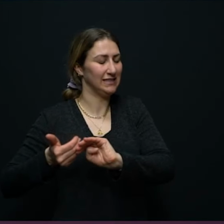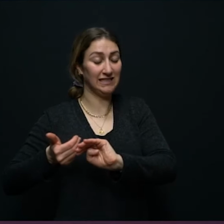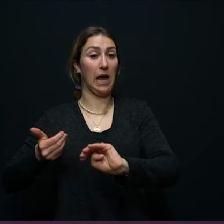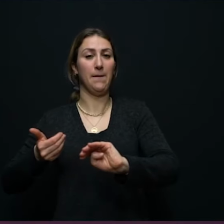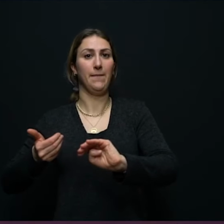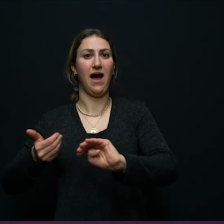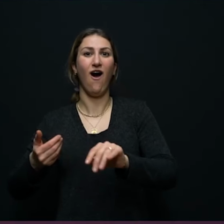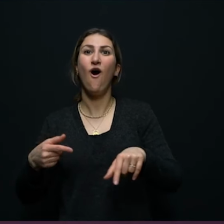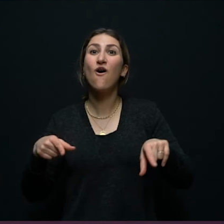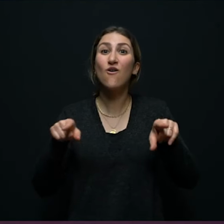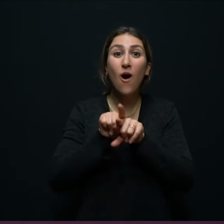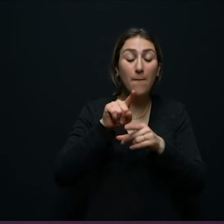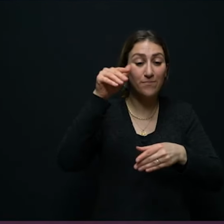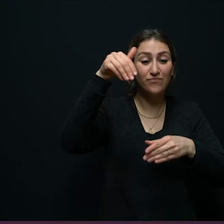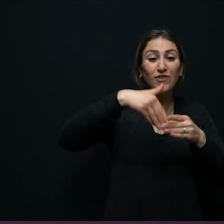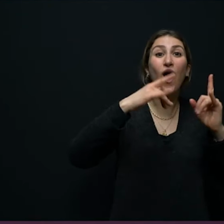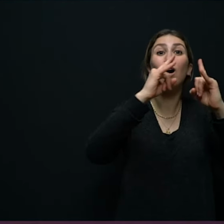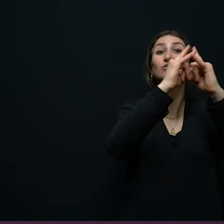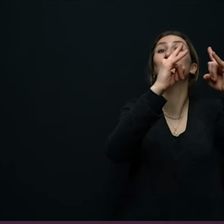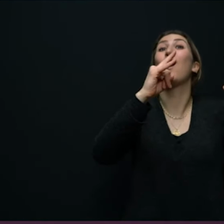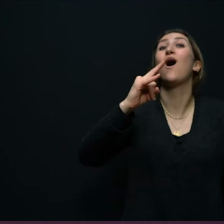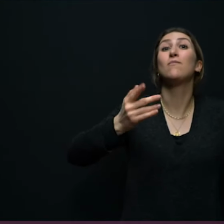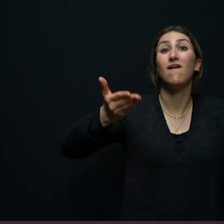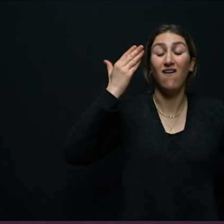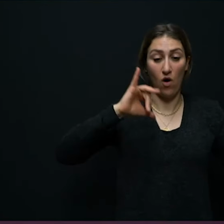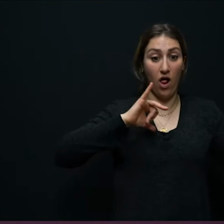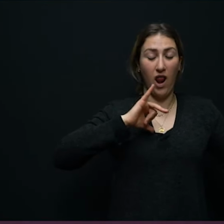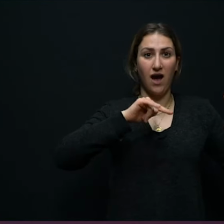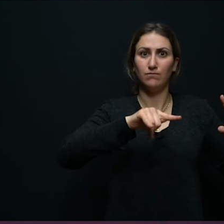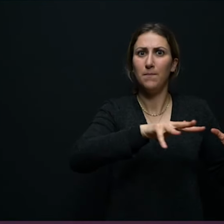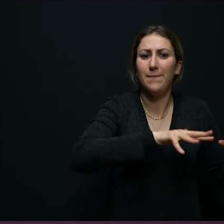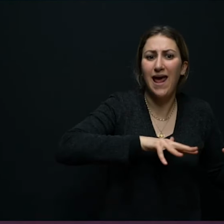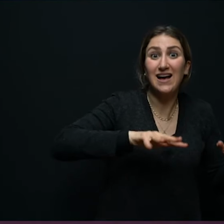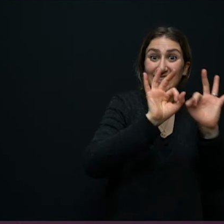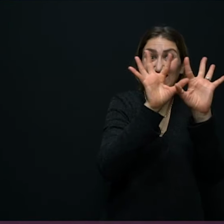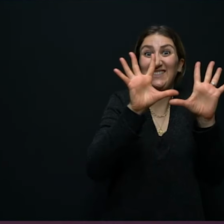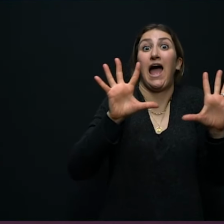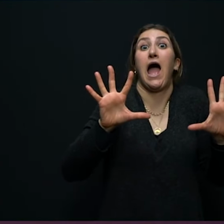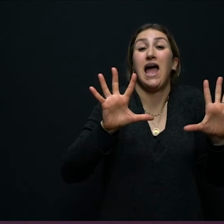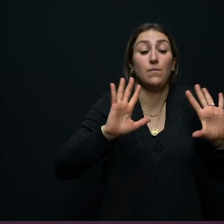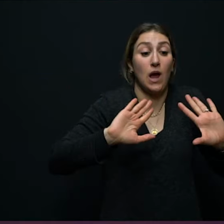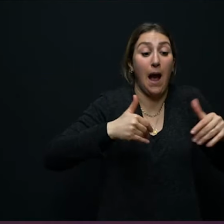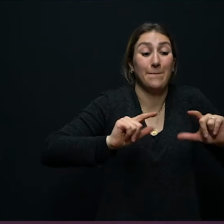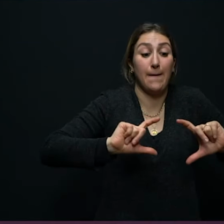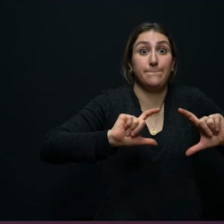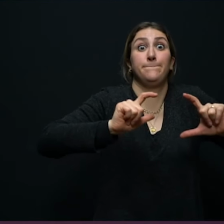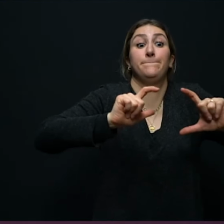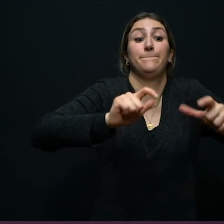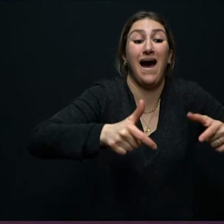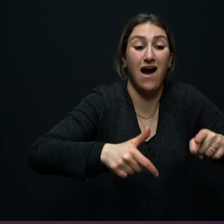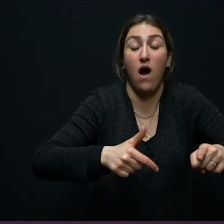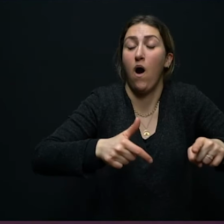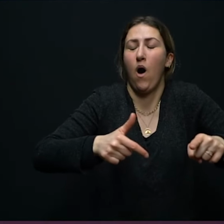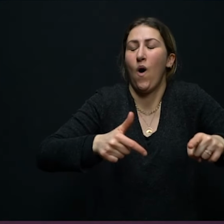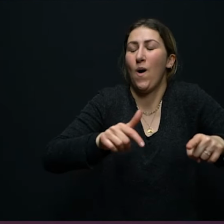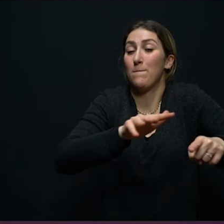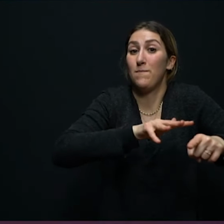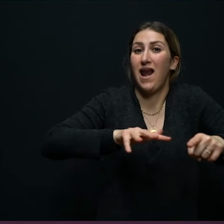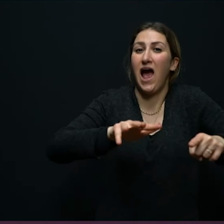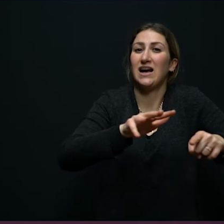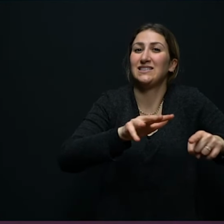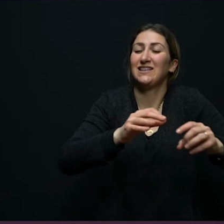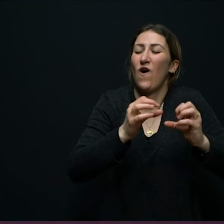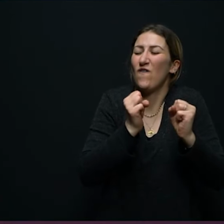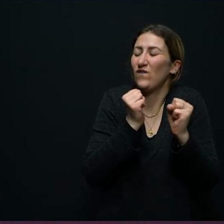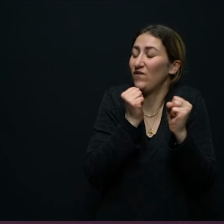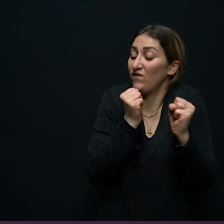très sain un lieu mis à part mis à part pourquoi mais à part pour dieu personne ne pouvait entrer si ce n'est une fois l'an vous